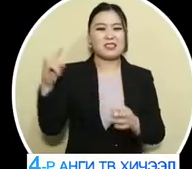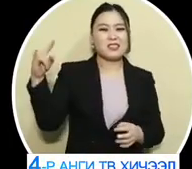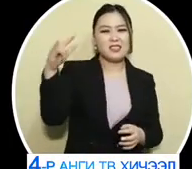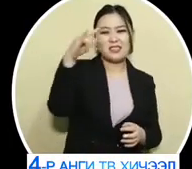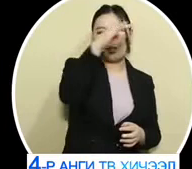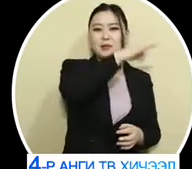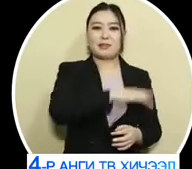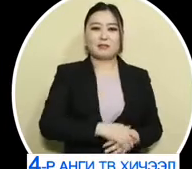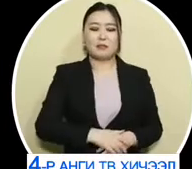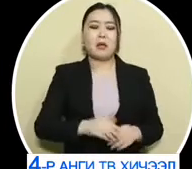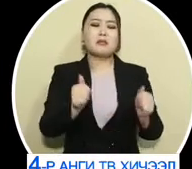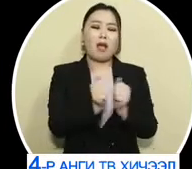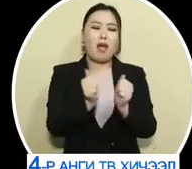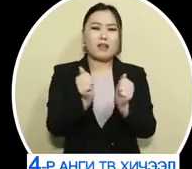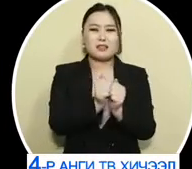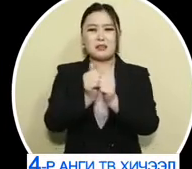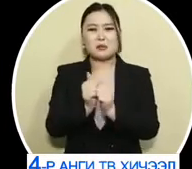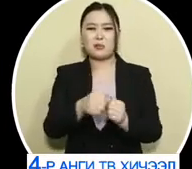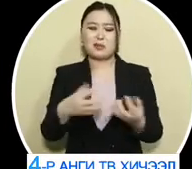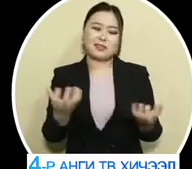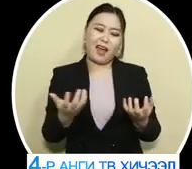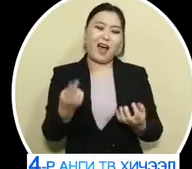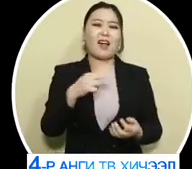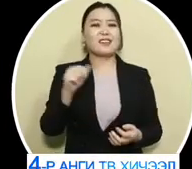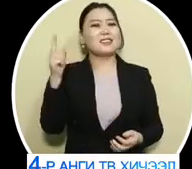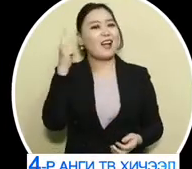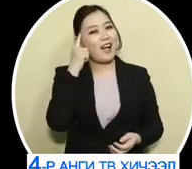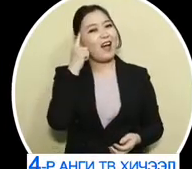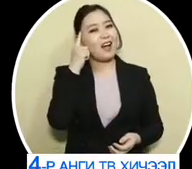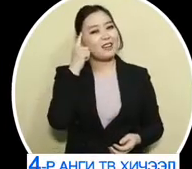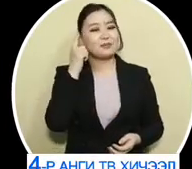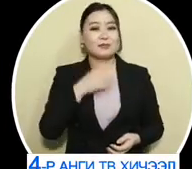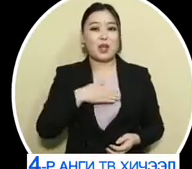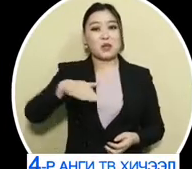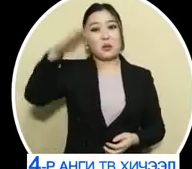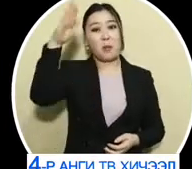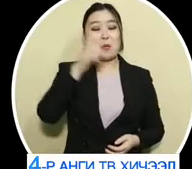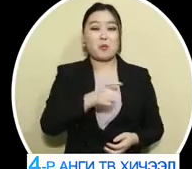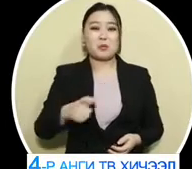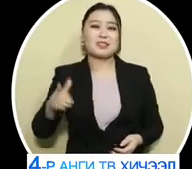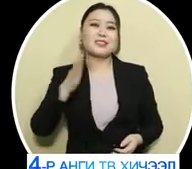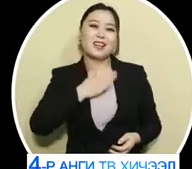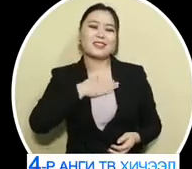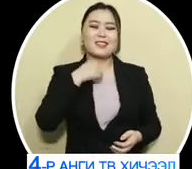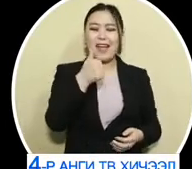нэсвэл найз нар минь атайхан да. Томчууд гэсэн надад сайн